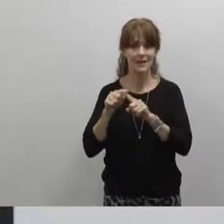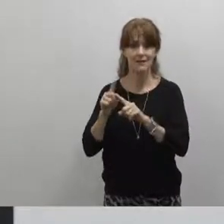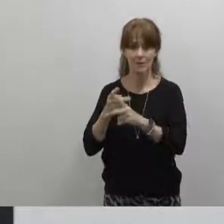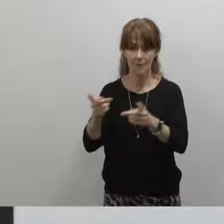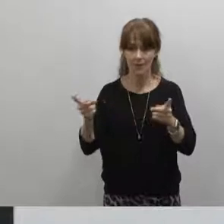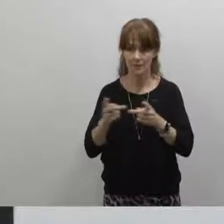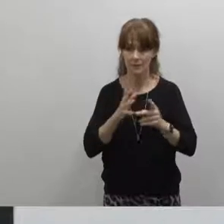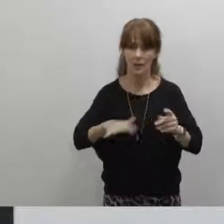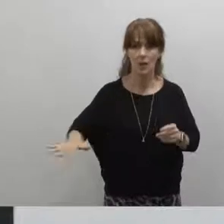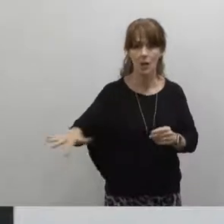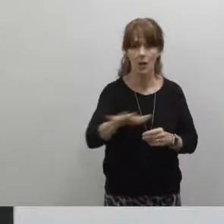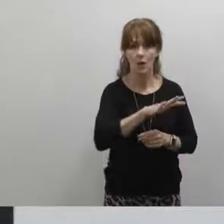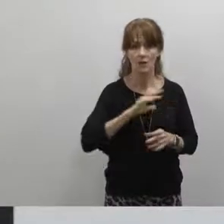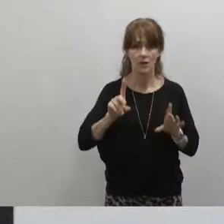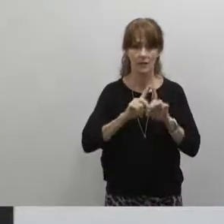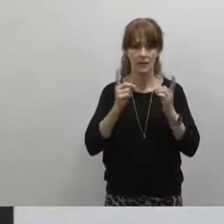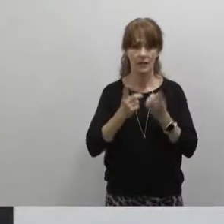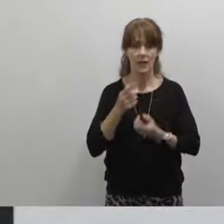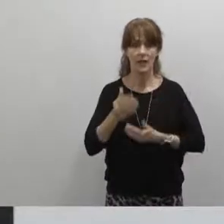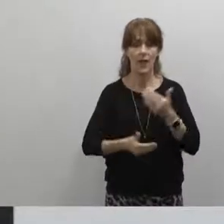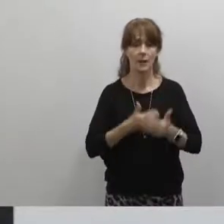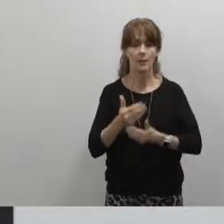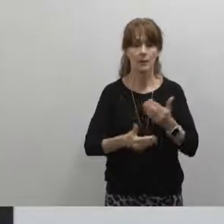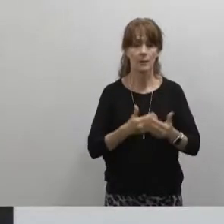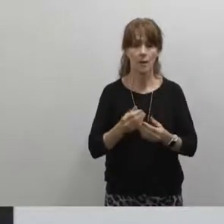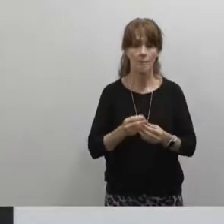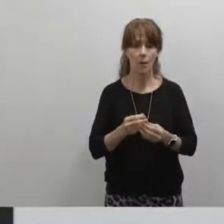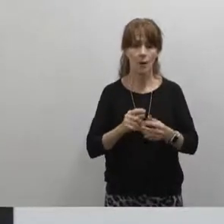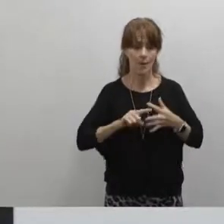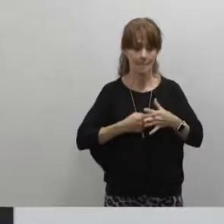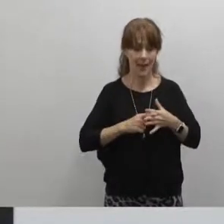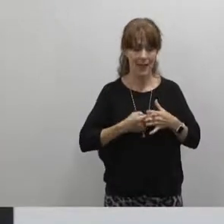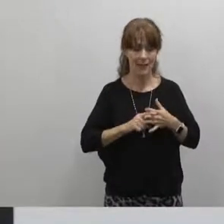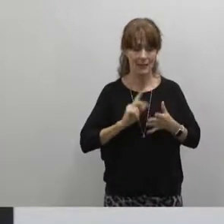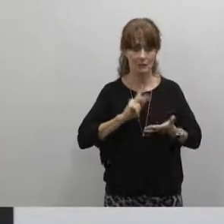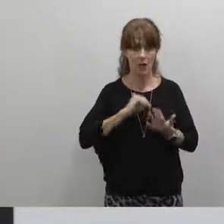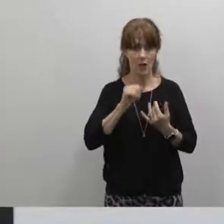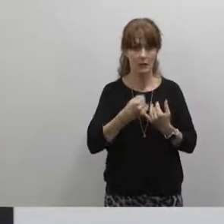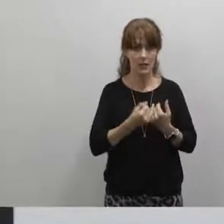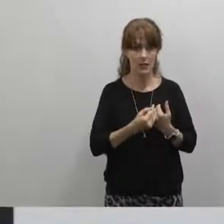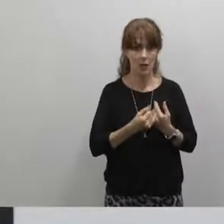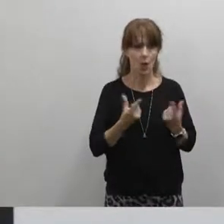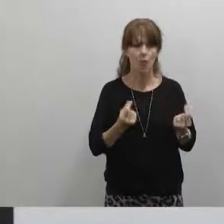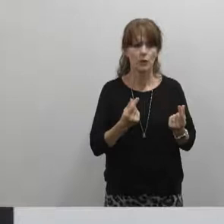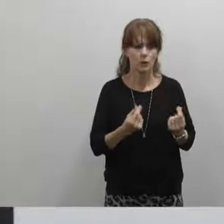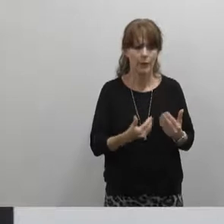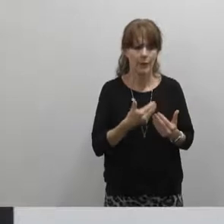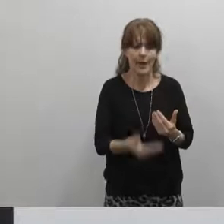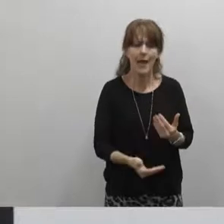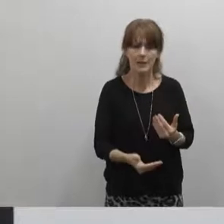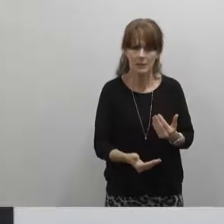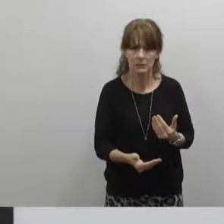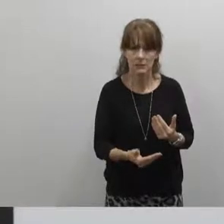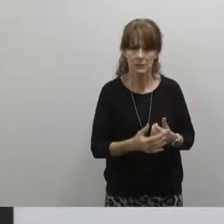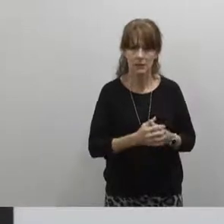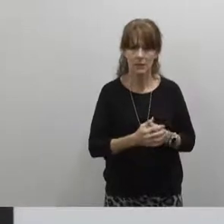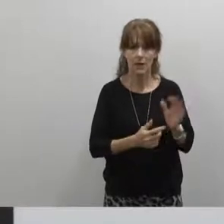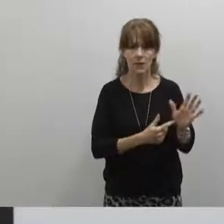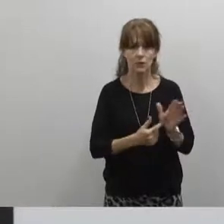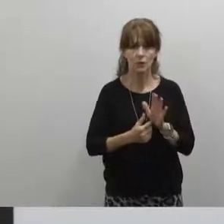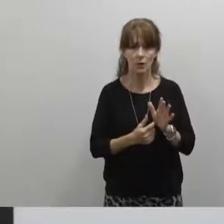đòi electronic á đòi anh ấy nhé nhưng trong anh ban tập nặng ca này thơ để thả xạ mưa từ một đầu tới thơ rồi anh